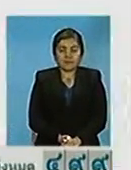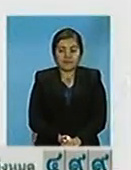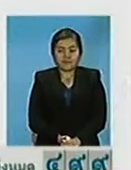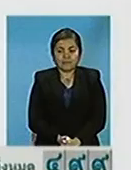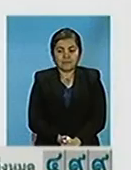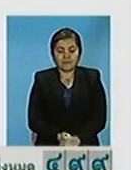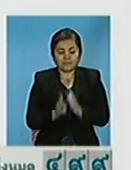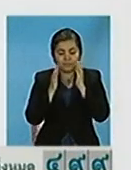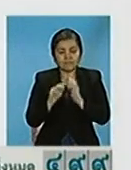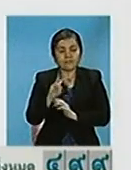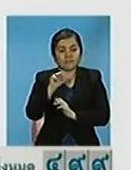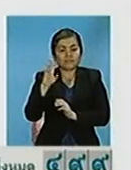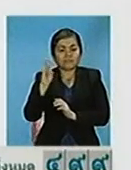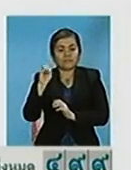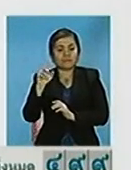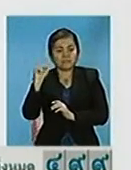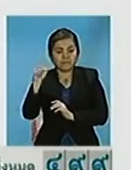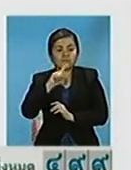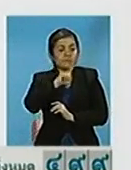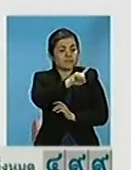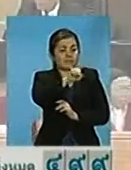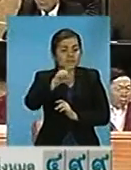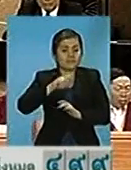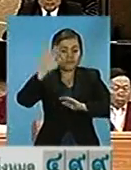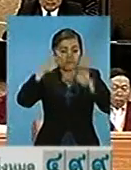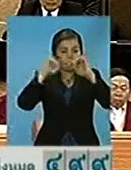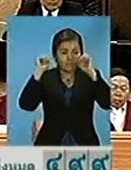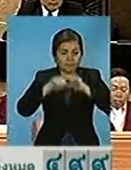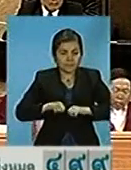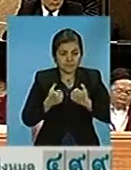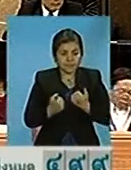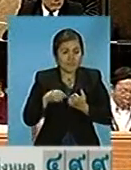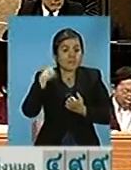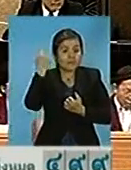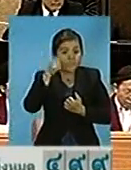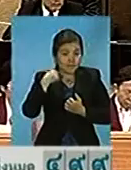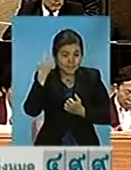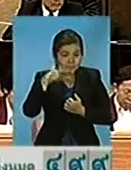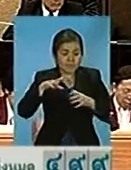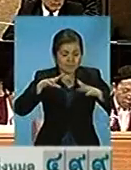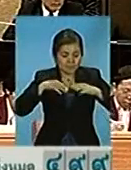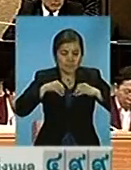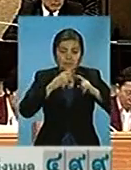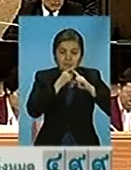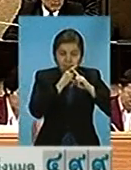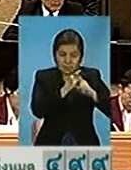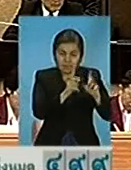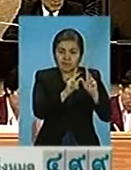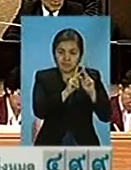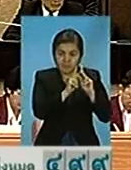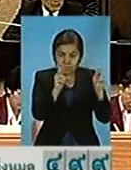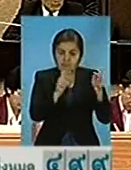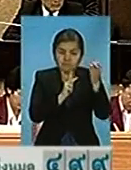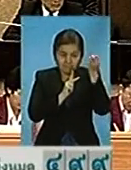ครับ271ท่านนะครับผมจะถามมติอย่างนี้นะครับท่านใดเห็นด้วยกับคณะกรรมการ